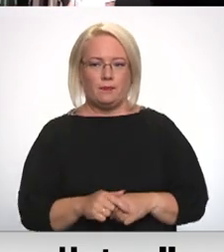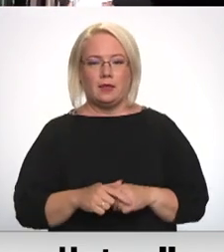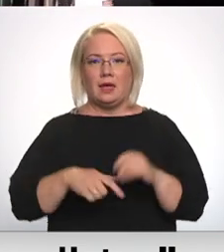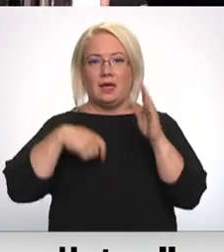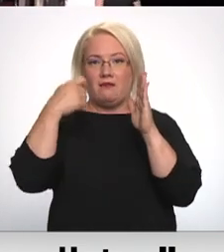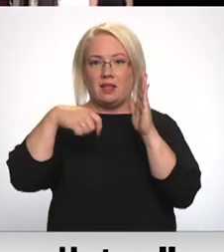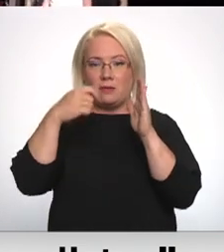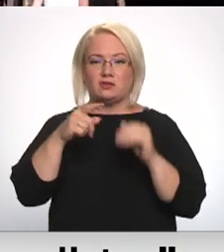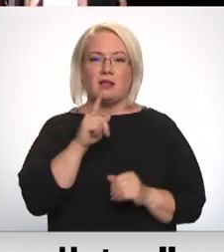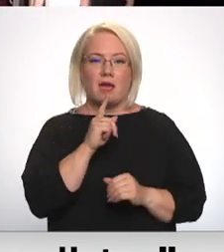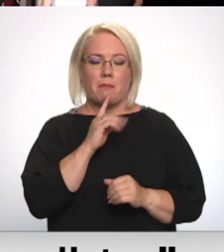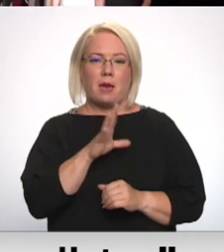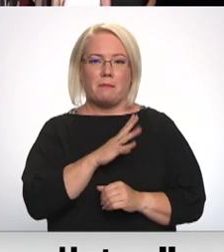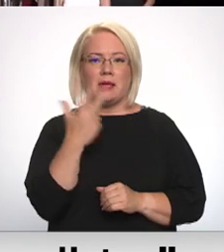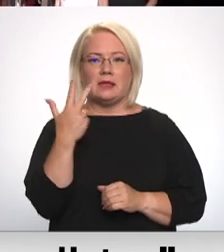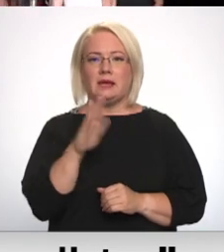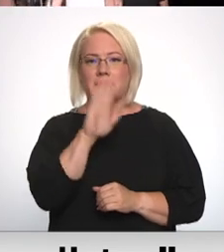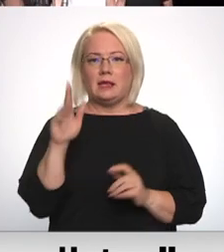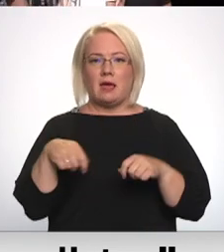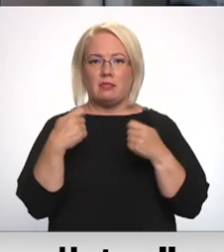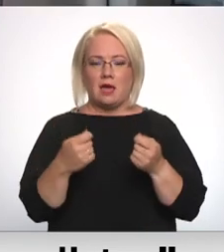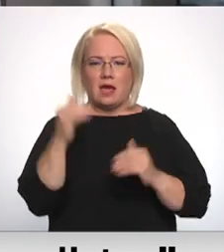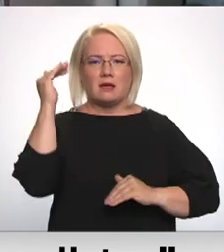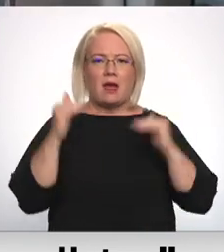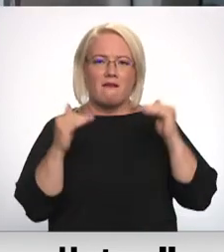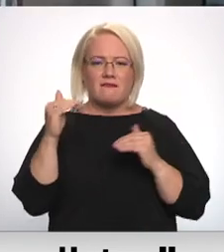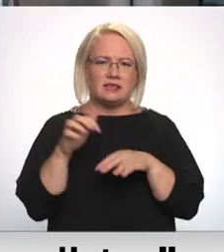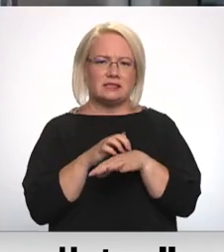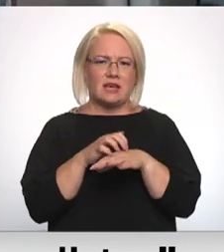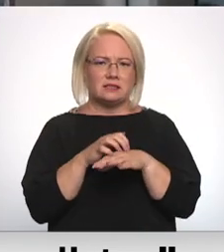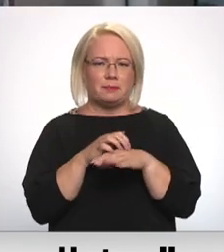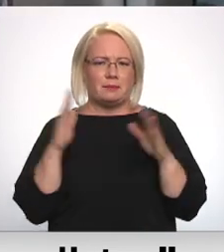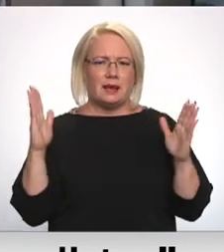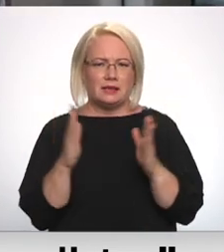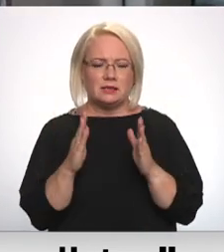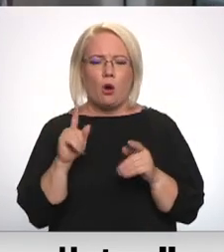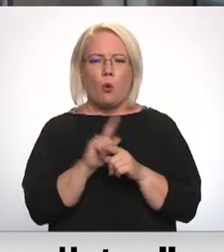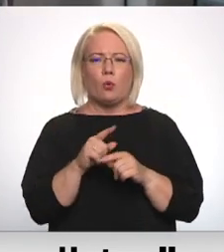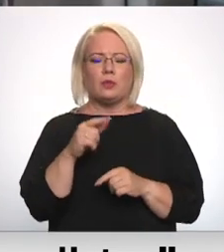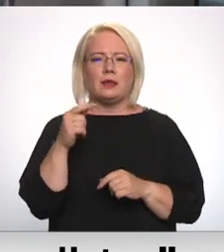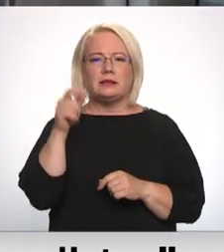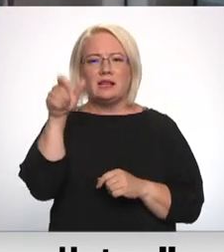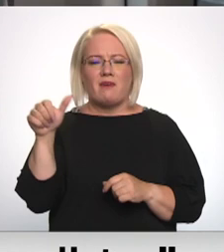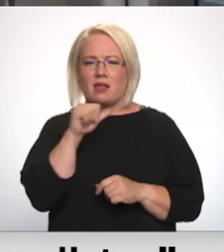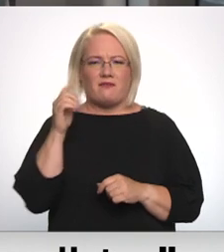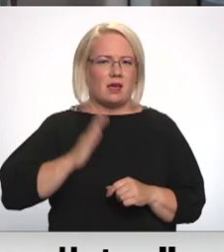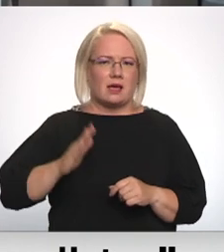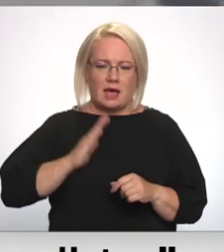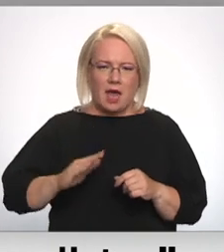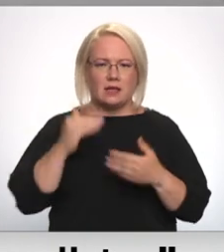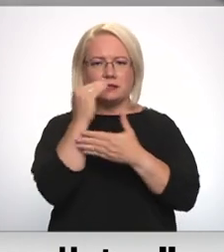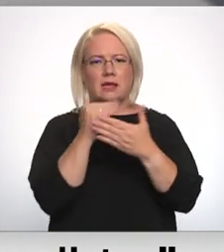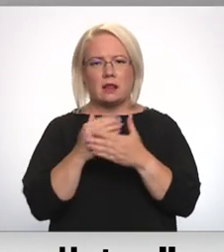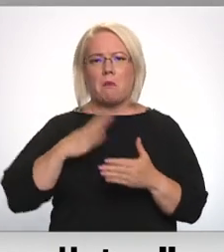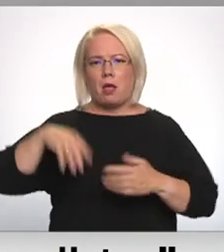Filmēšanai Liepājā bija atvēlēts 3 dienas, grafiks visai saspringts, tāpēc kinoļaudīm nebija laika gaidīt scenārijā paredzēto lietus